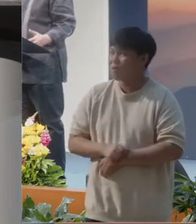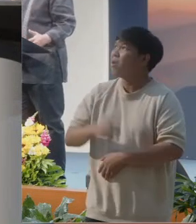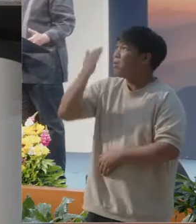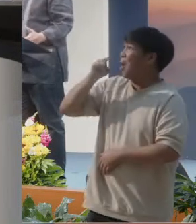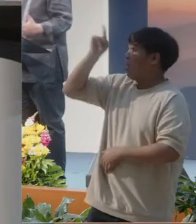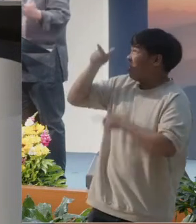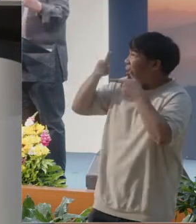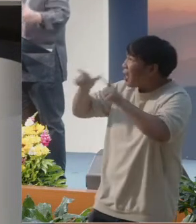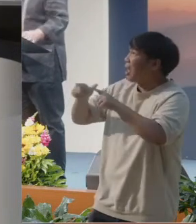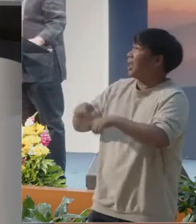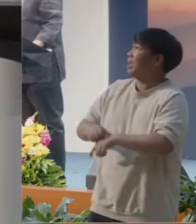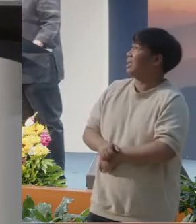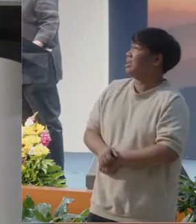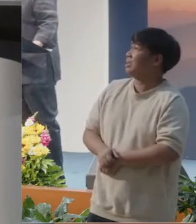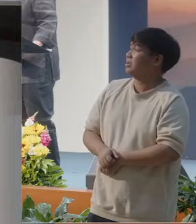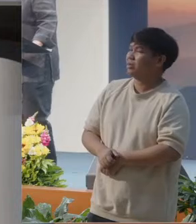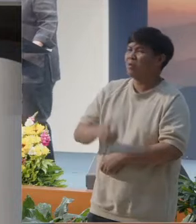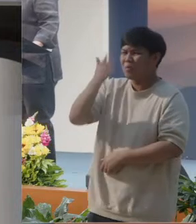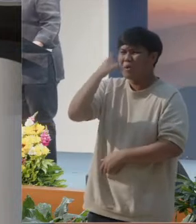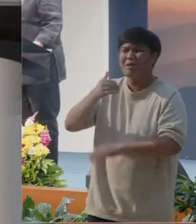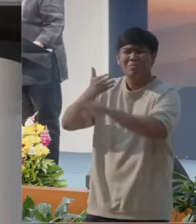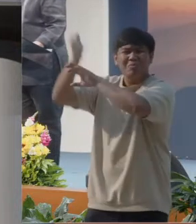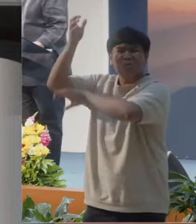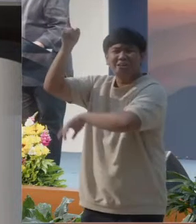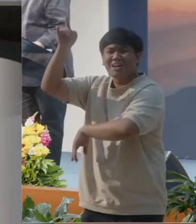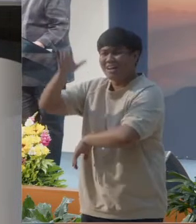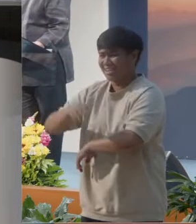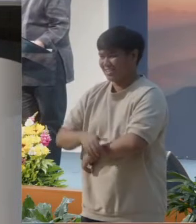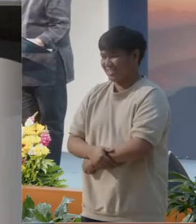naman si Lord kagad ang sinisisi.